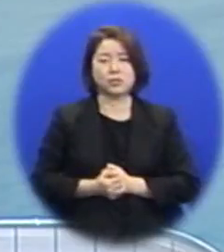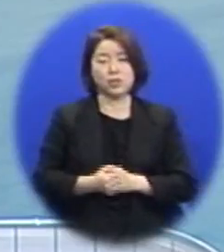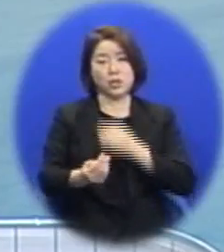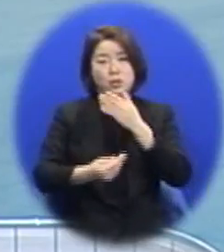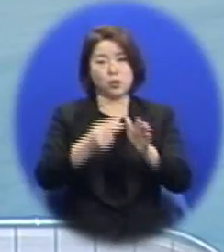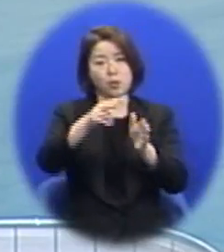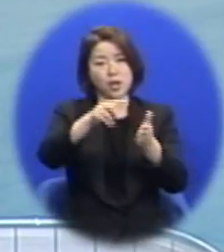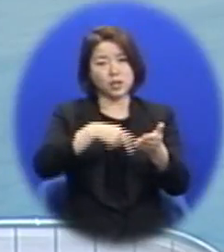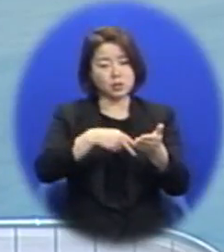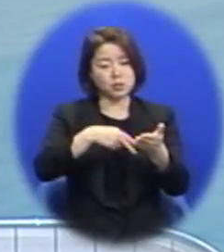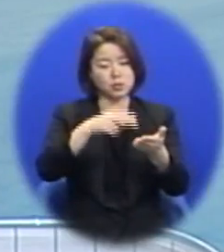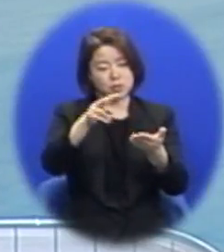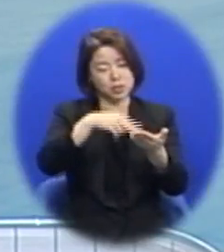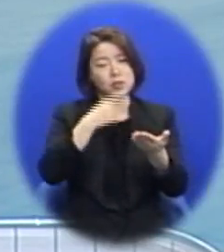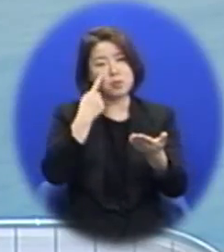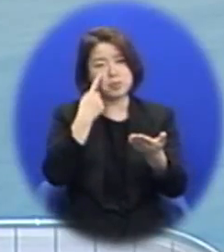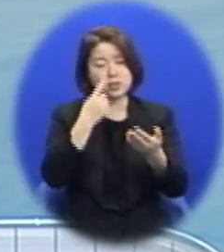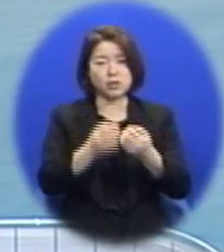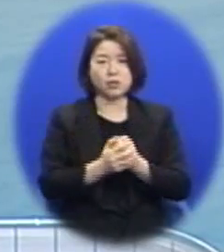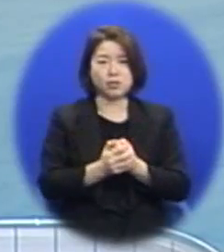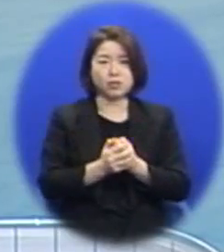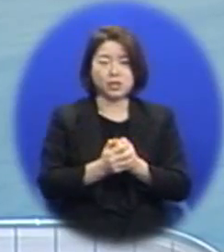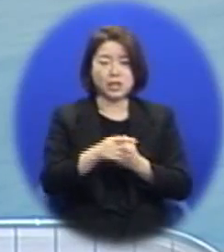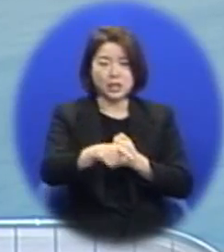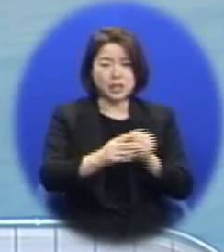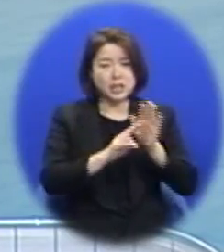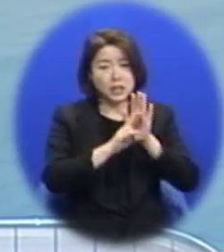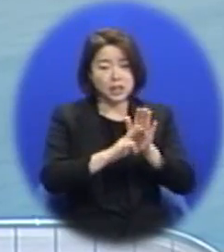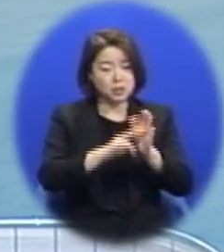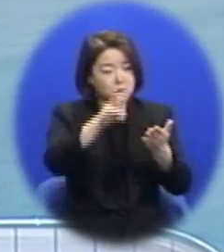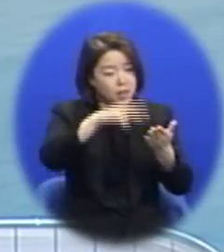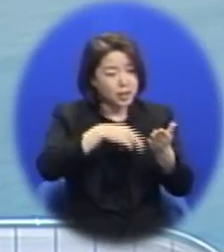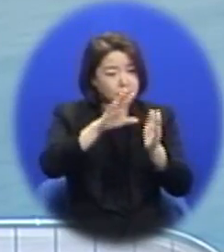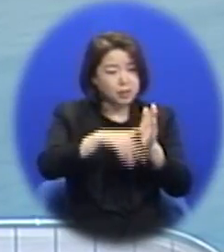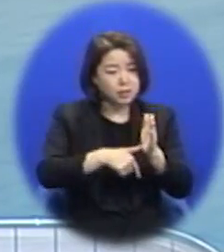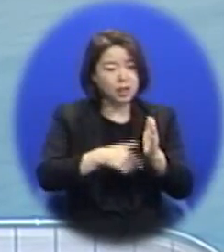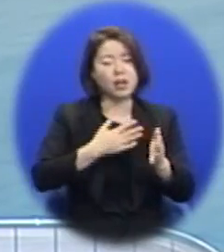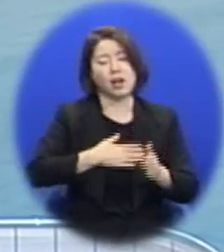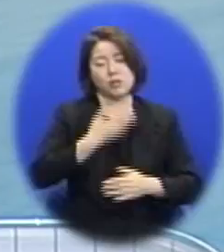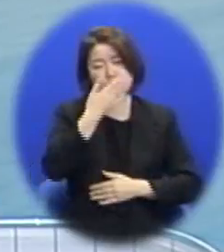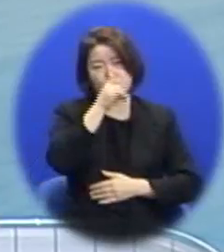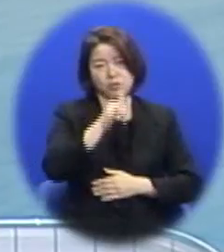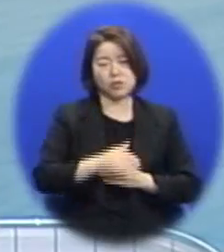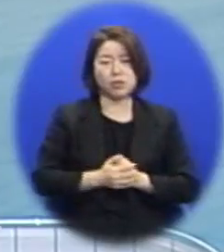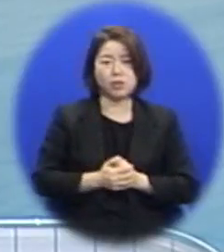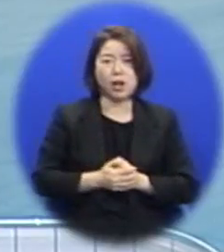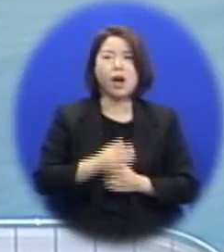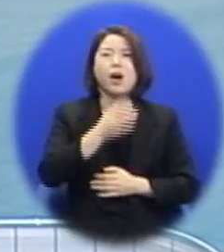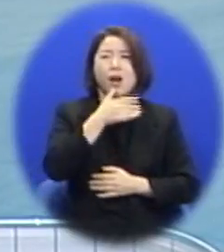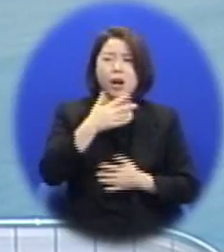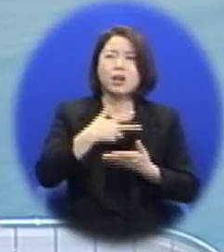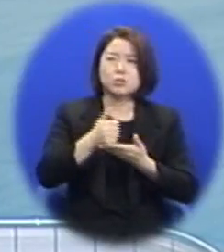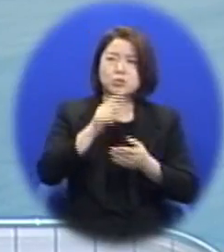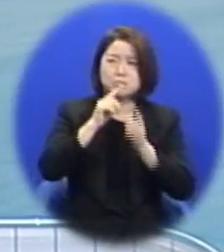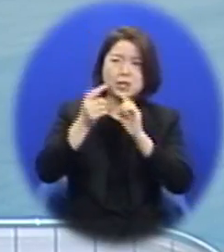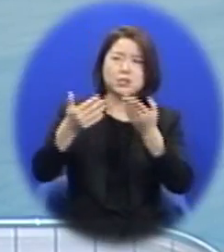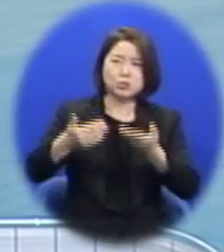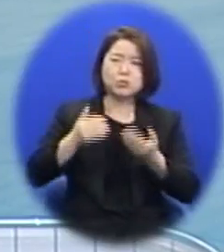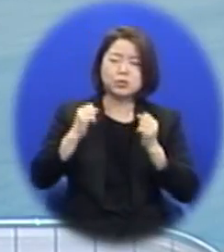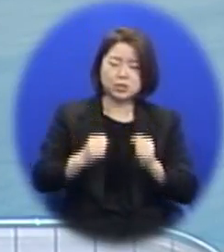요한계시록을 읽어보시라는 거예요. 여러분이 이 계시록을 읽어가면 비로소 알게 됩니다. 주님은 말씀하시는구나.